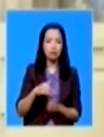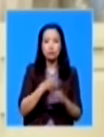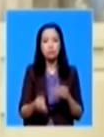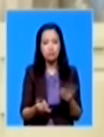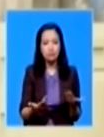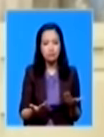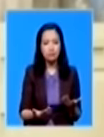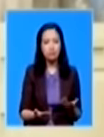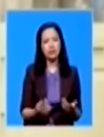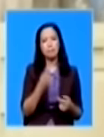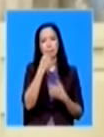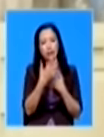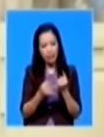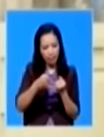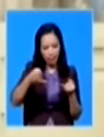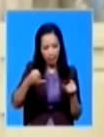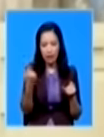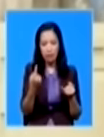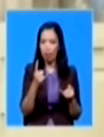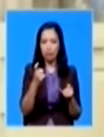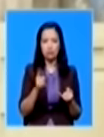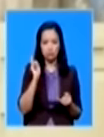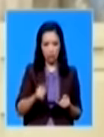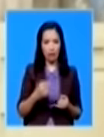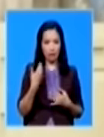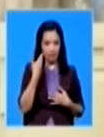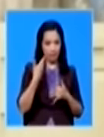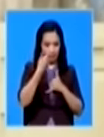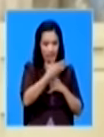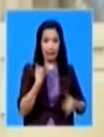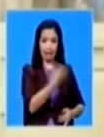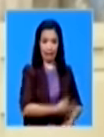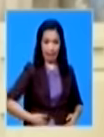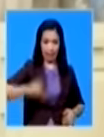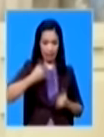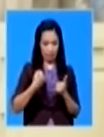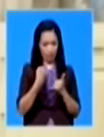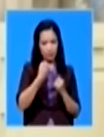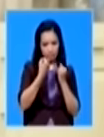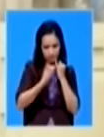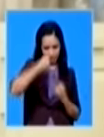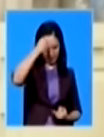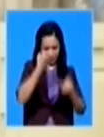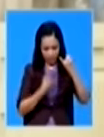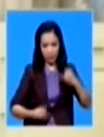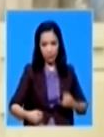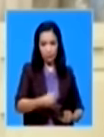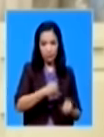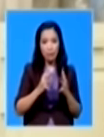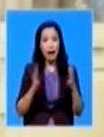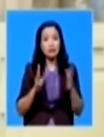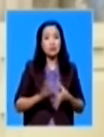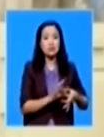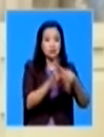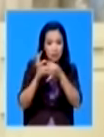เส้นเดียวลงมาเงี้ยร่างกายไปไม่ได้มันต้องมีเส้นเลือดใหญ่เส้นเลือดกลางเส้นเลือดเล็กของเขาอะนะผมก็คิดง่ายๆของผมนะนั้นเราต้อง